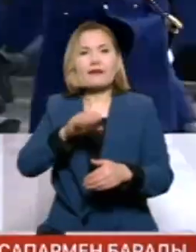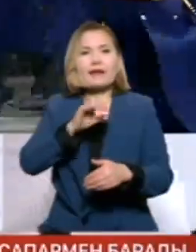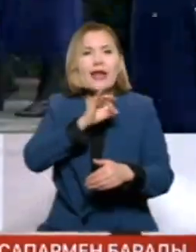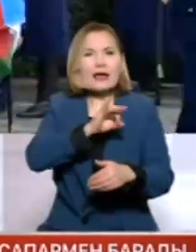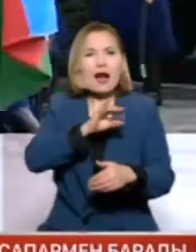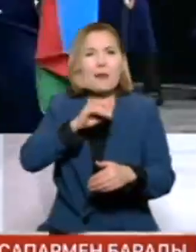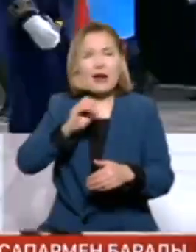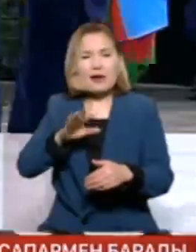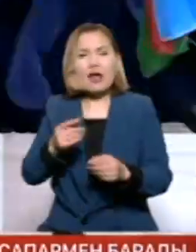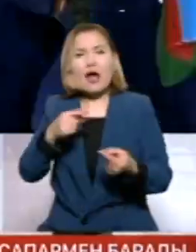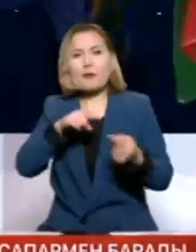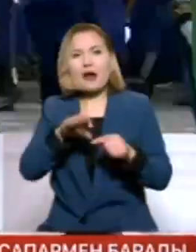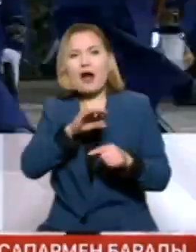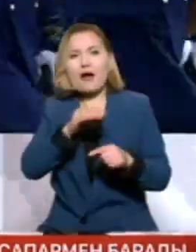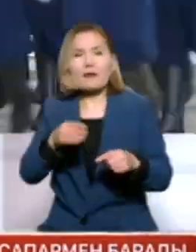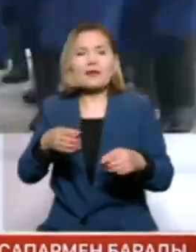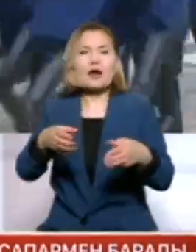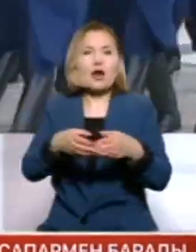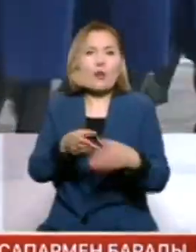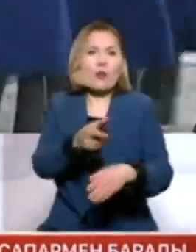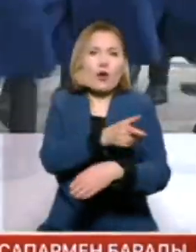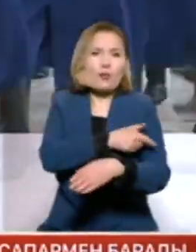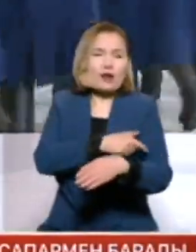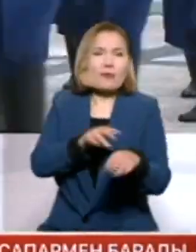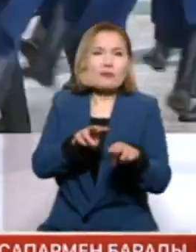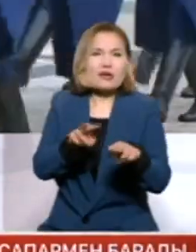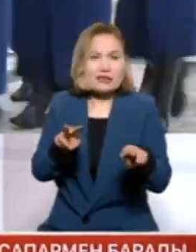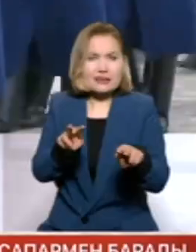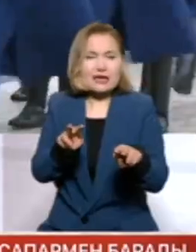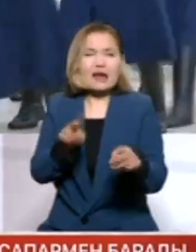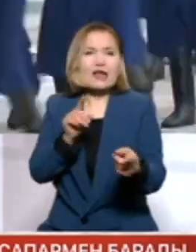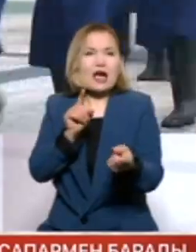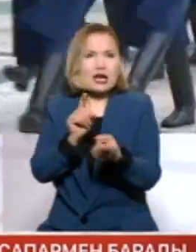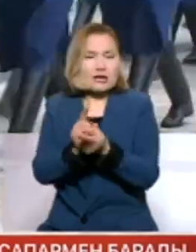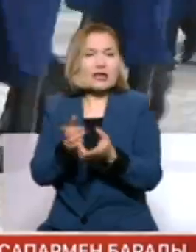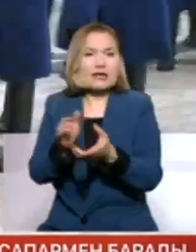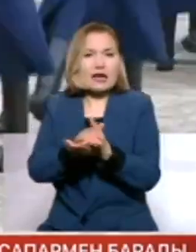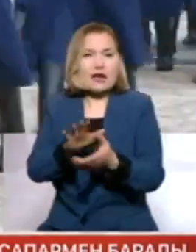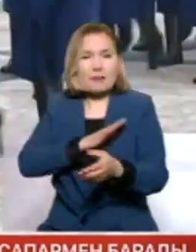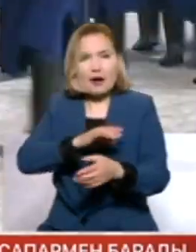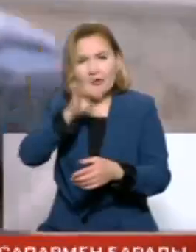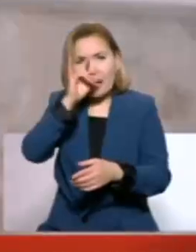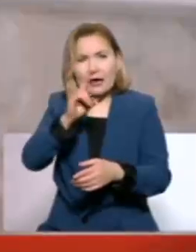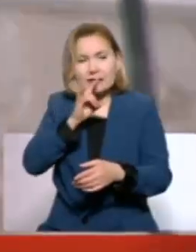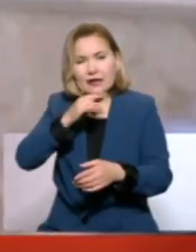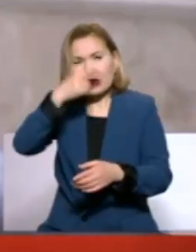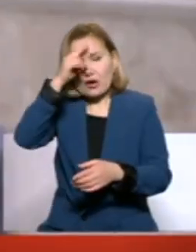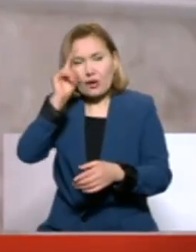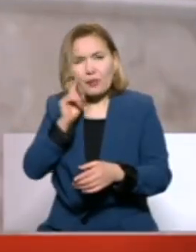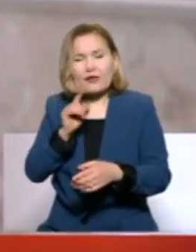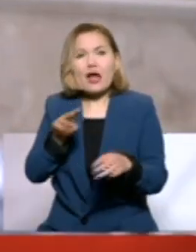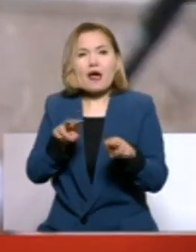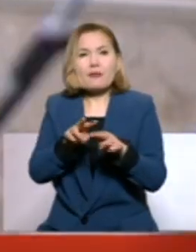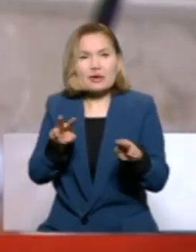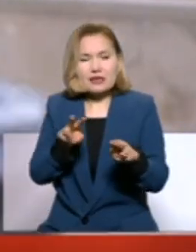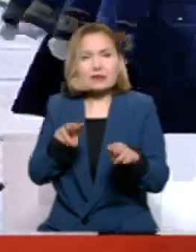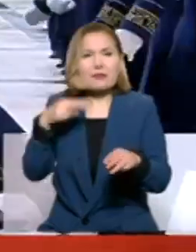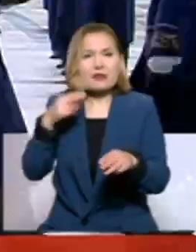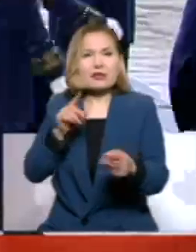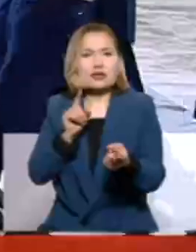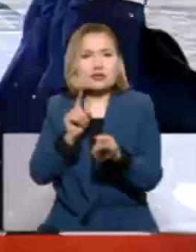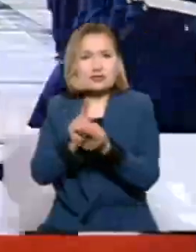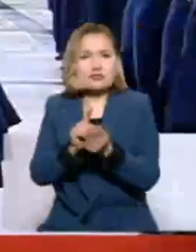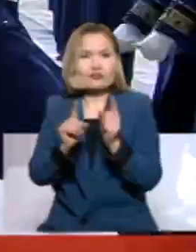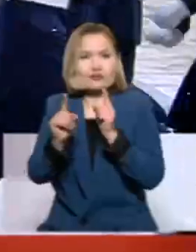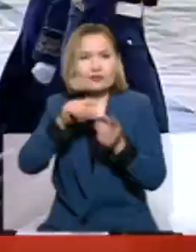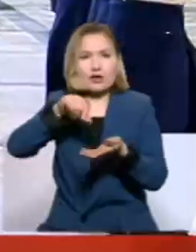Әлиев бір-біріне ресми делегация мүшелерін таныстырды. Салтанатты рәсімнен кейін екі ел басшылары келіссөз залына өтті.